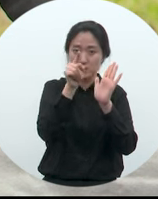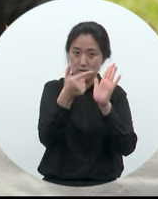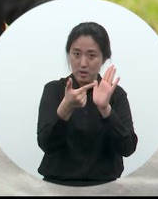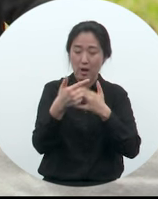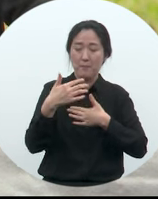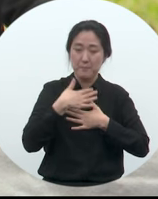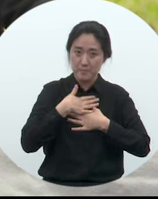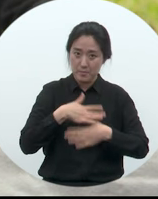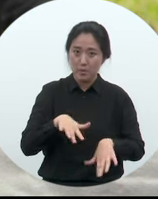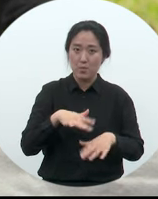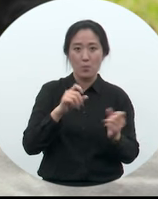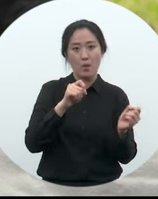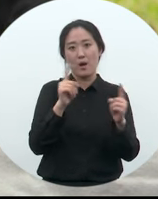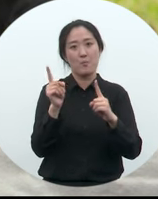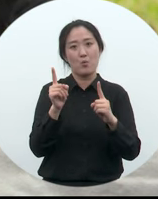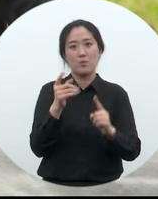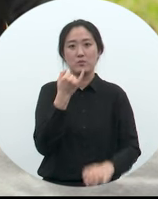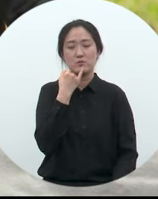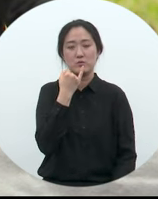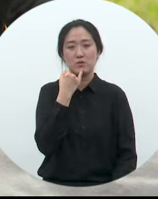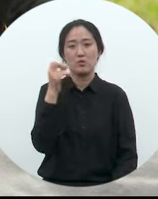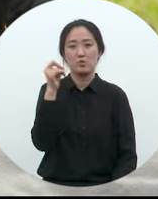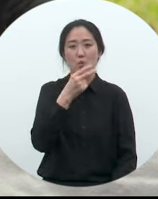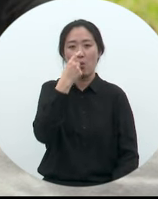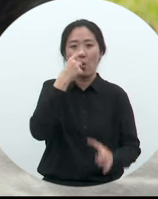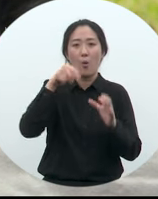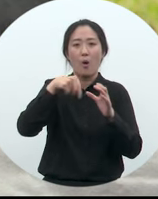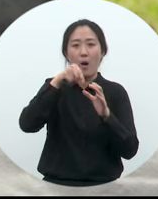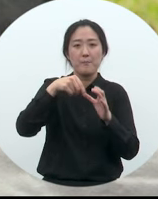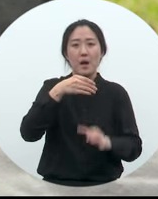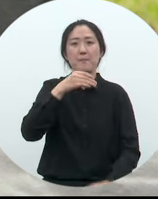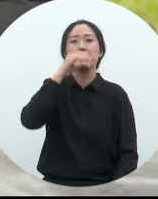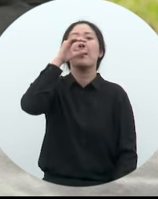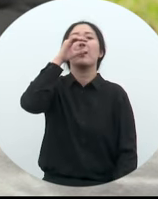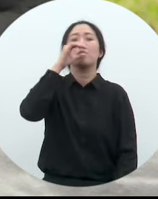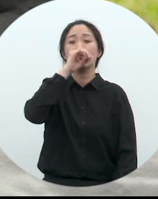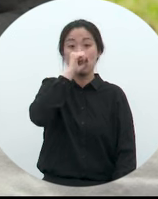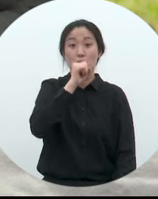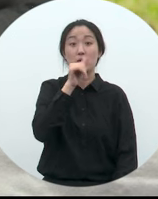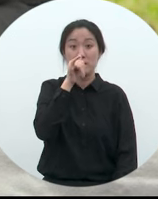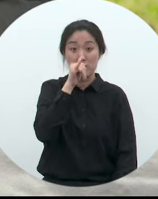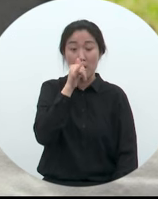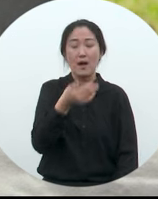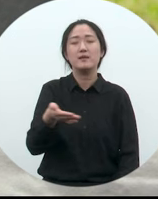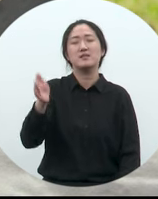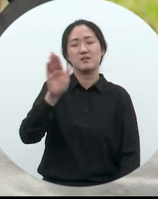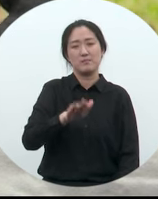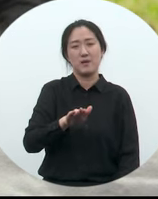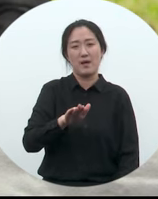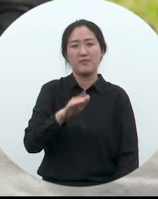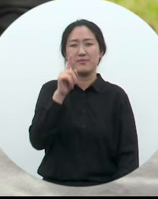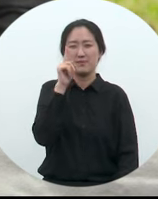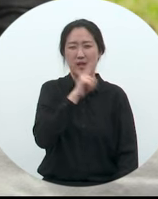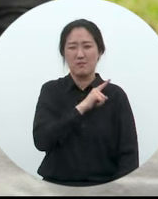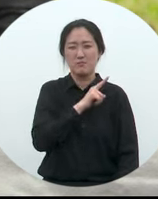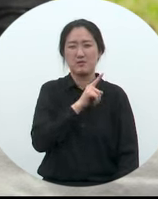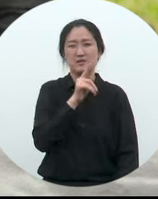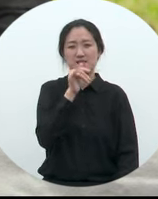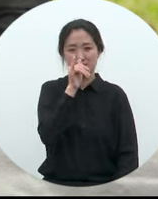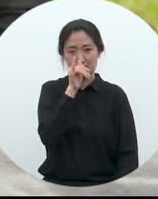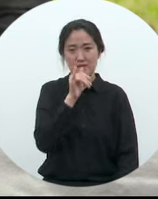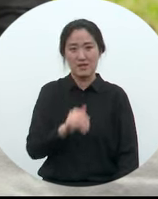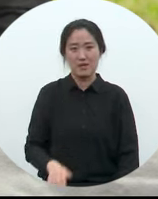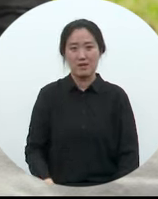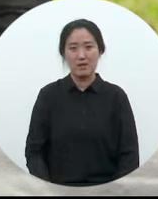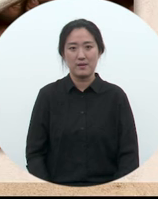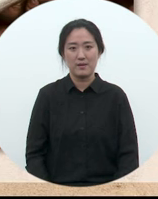도움이 되고요. 피로를 풀기 위해서 커피 같은 걸 많이 마시는데요. 커피는 장점도 있지만 경우에 따라서는 단점도